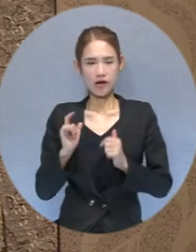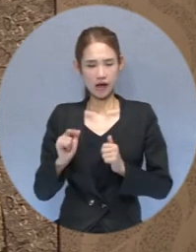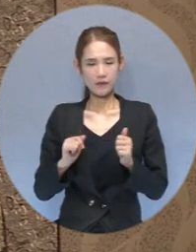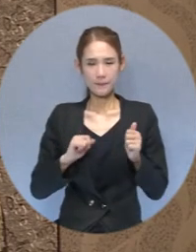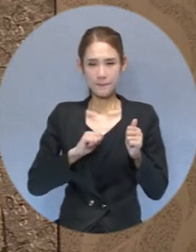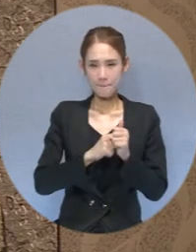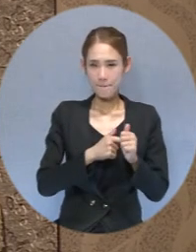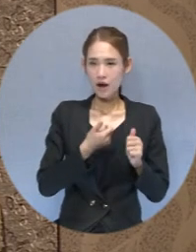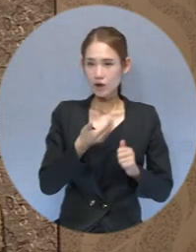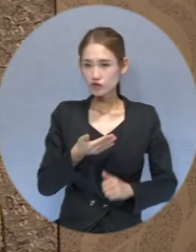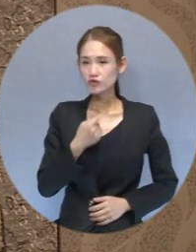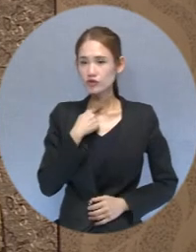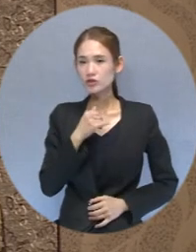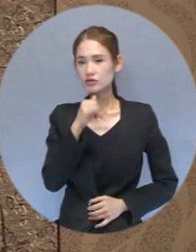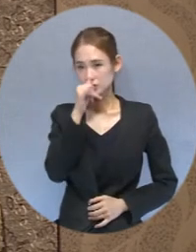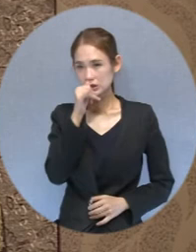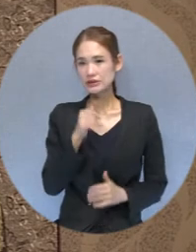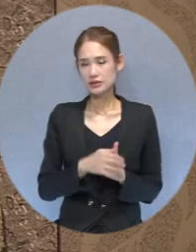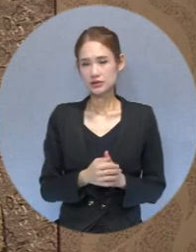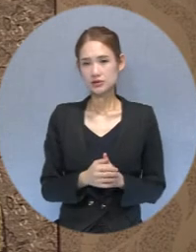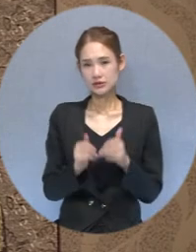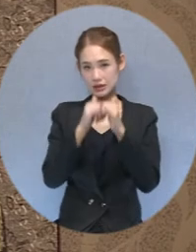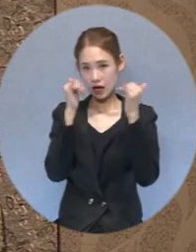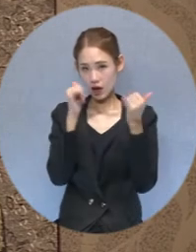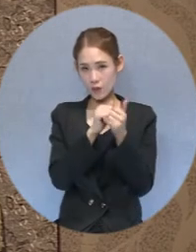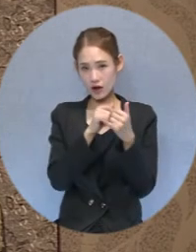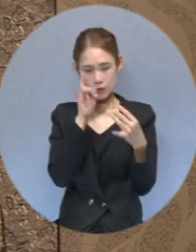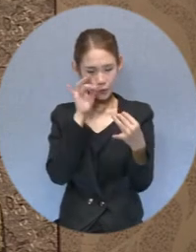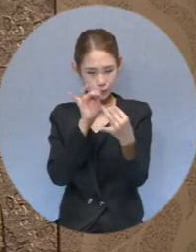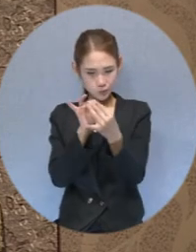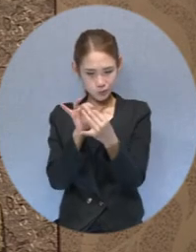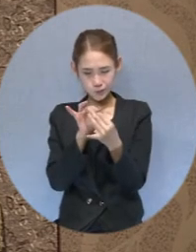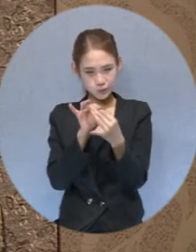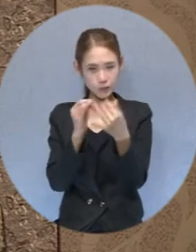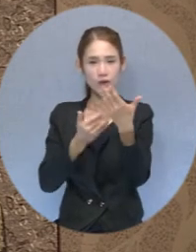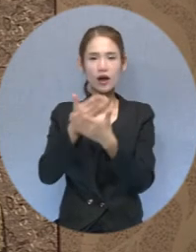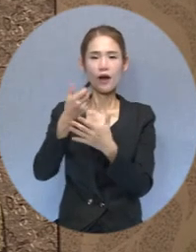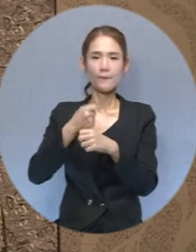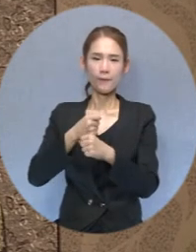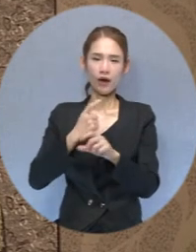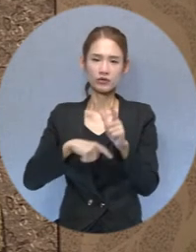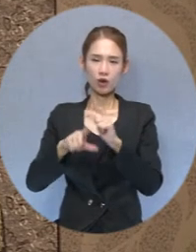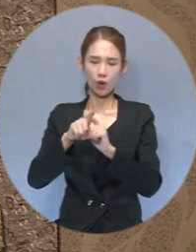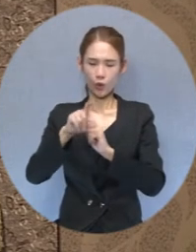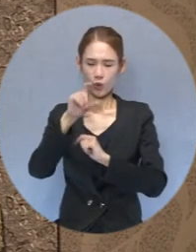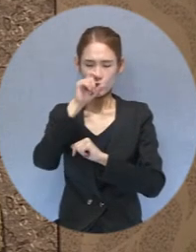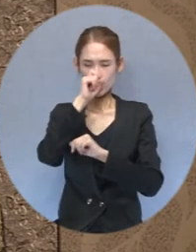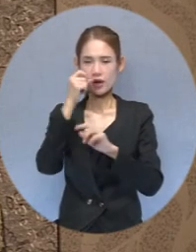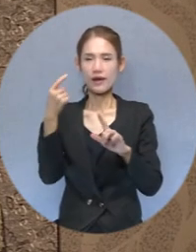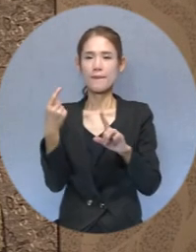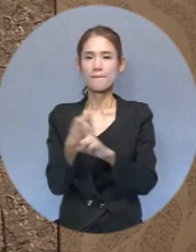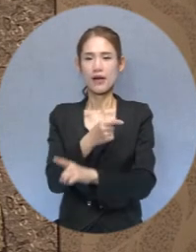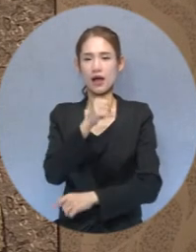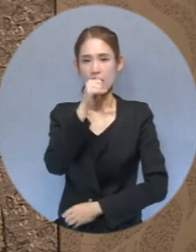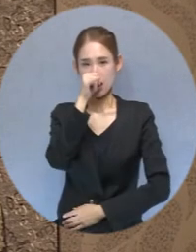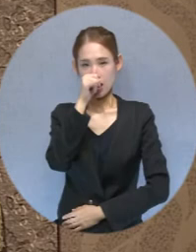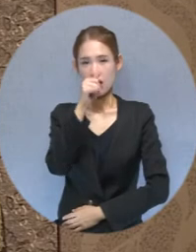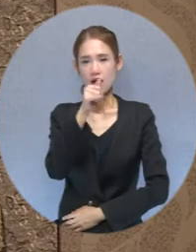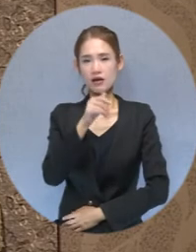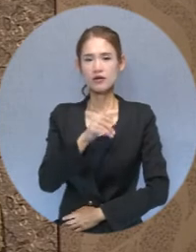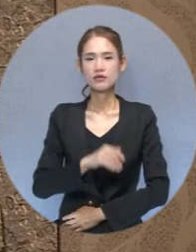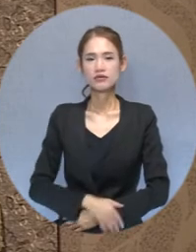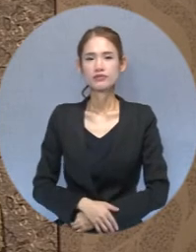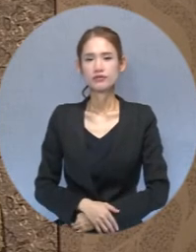보니까 또 이제. 이슈가 되고 사회적으로 공감대가 형성되니까 더 좋아진 부분도 네네. 있지만